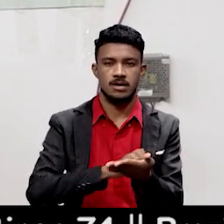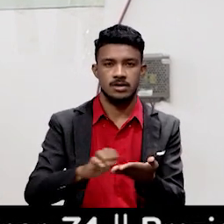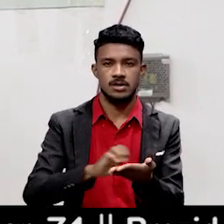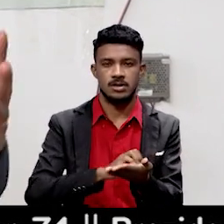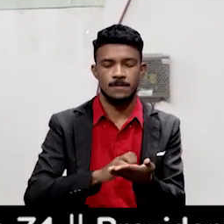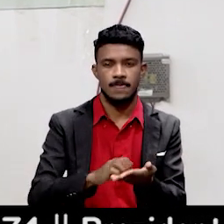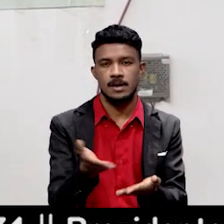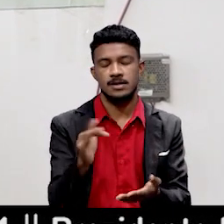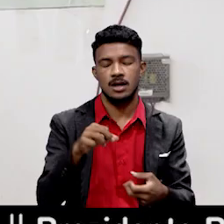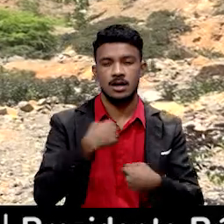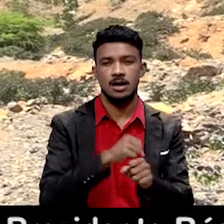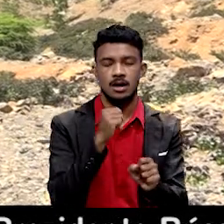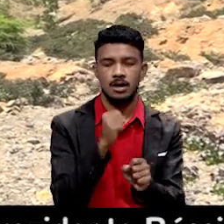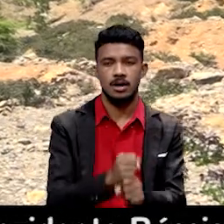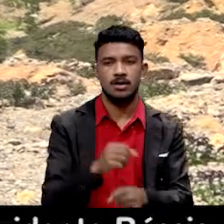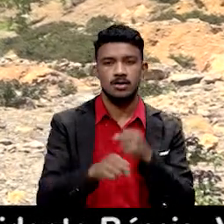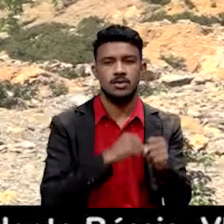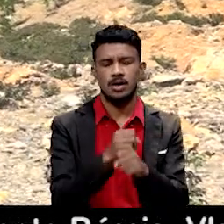ni besir halo tinan barak bahotuk